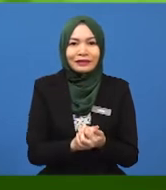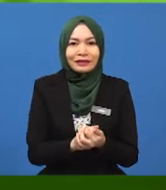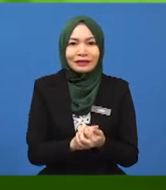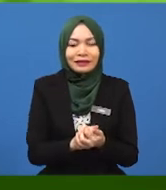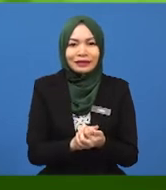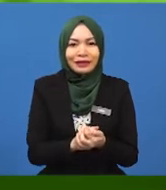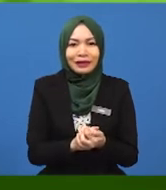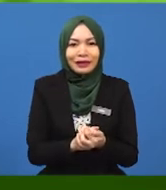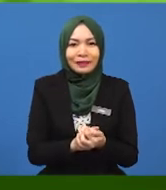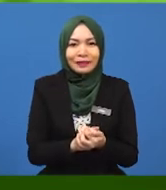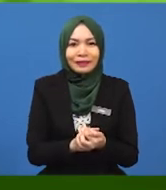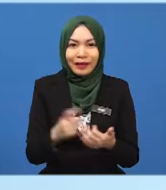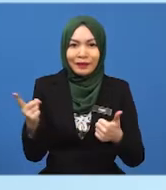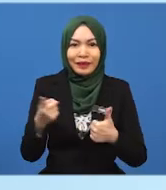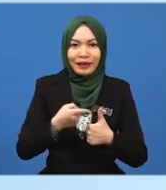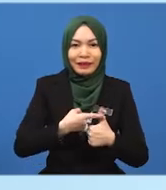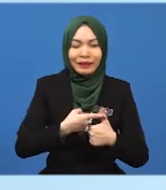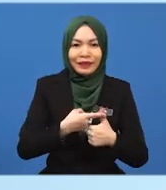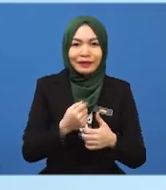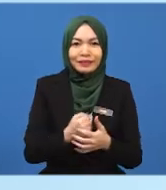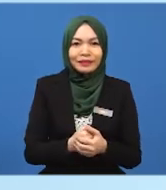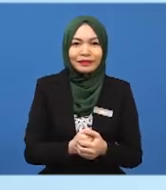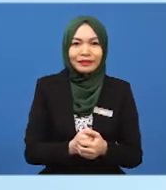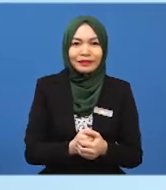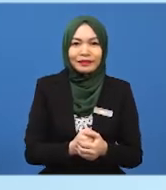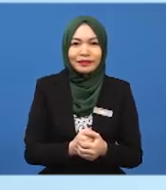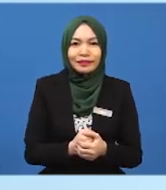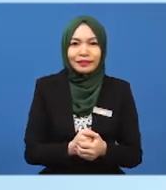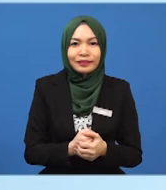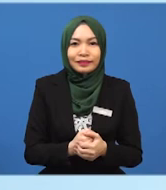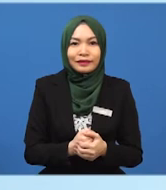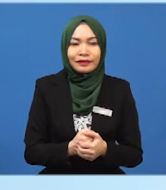ini, iaitu yang pertama,